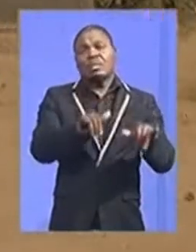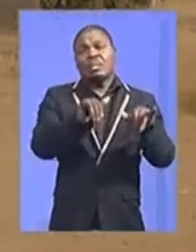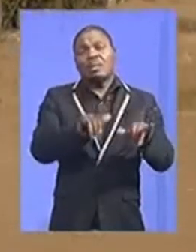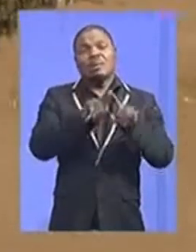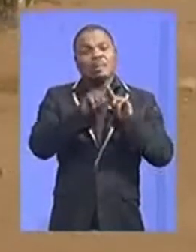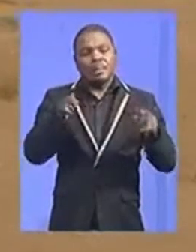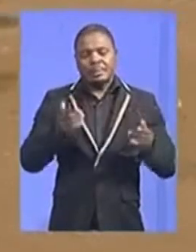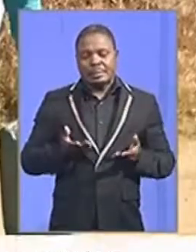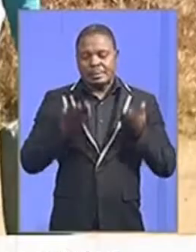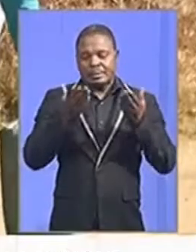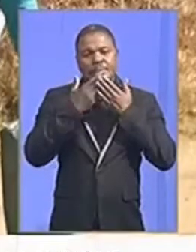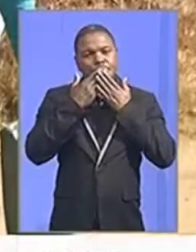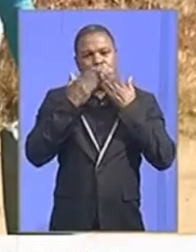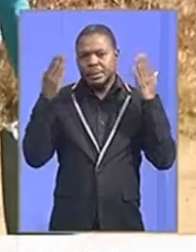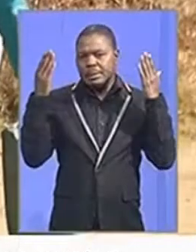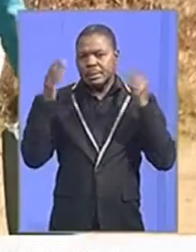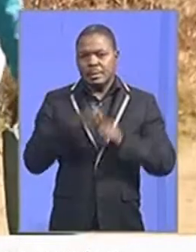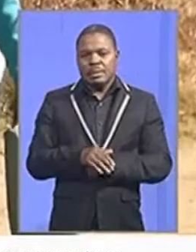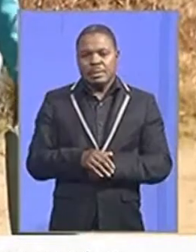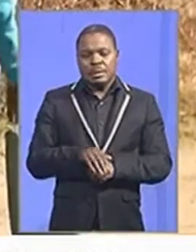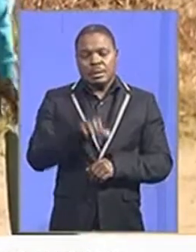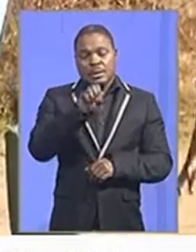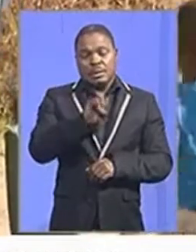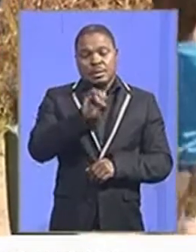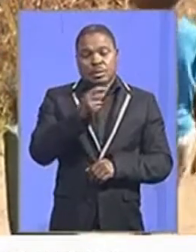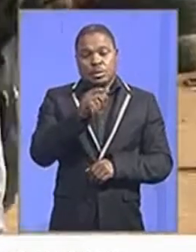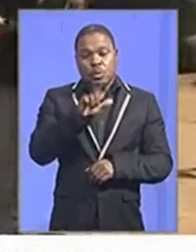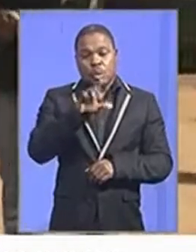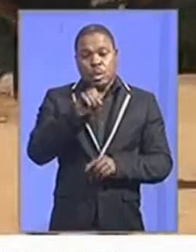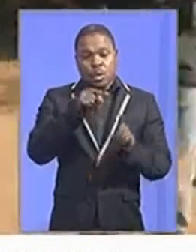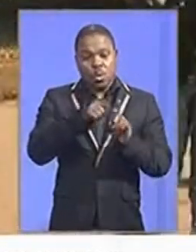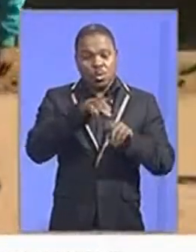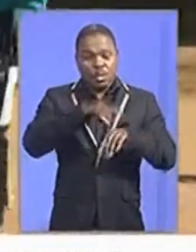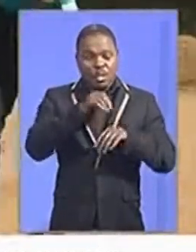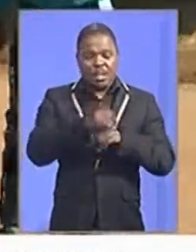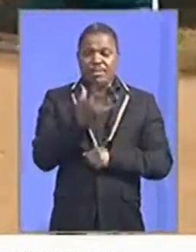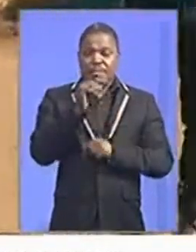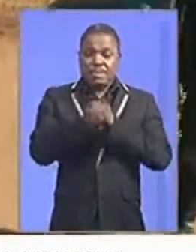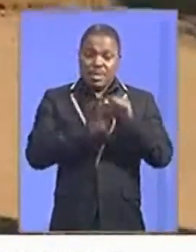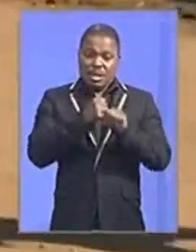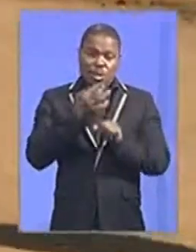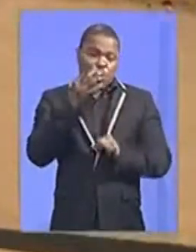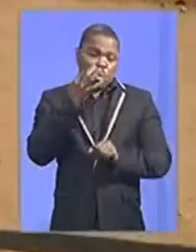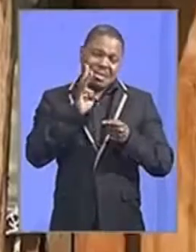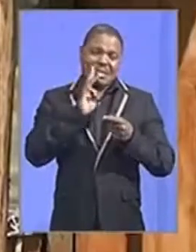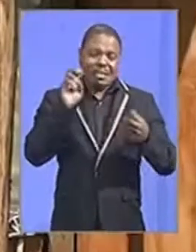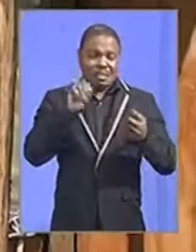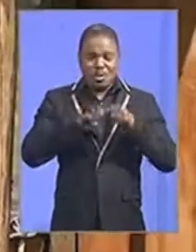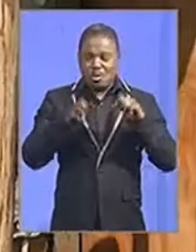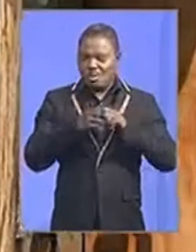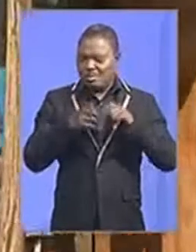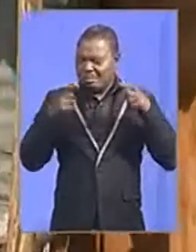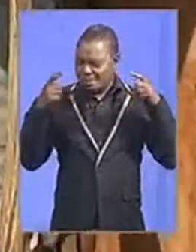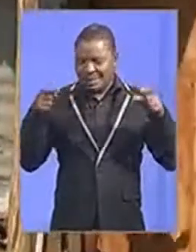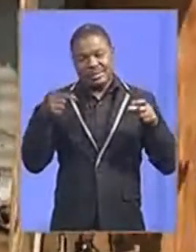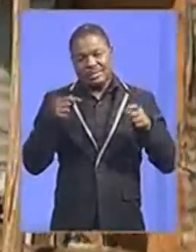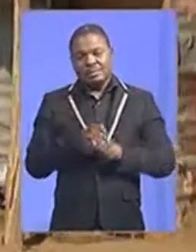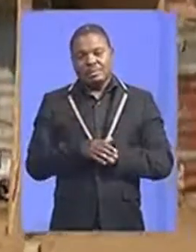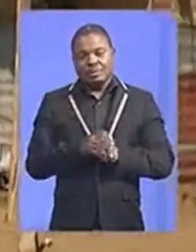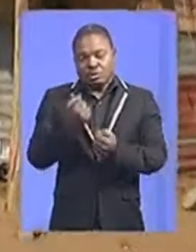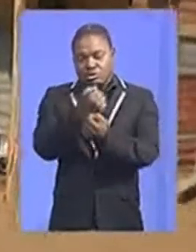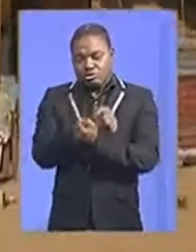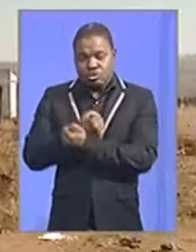ya ditshebeletso. Puleng Sithole ya dilemo tse 50 o re metsi le ona ke phephetso e kgolo. O bolela